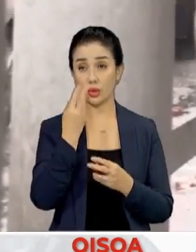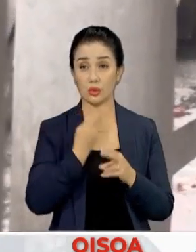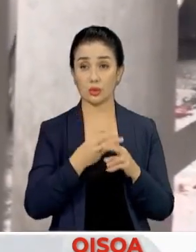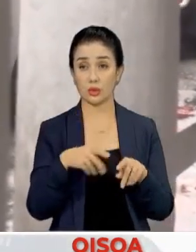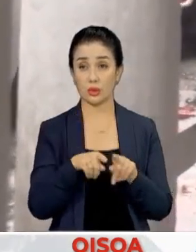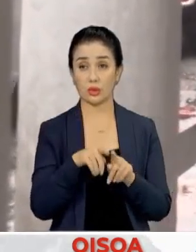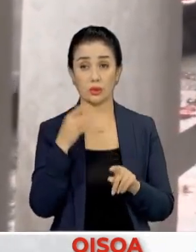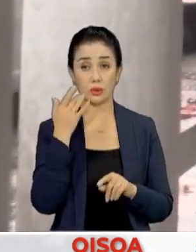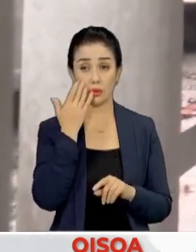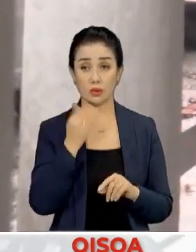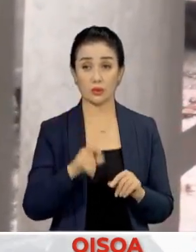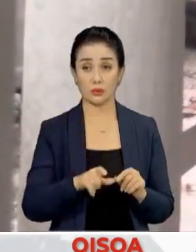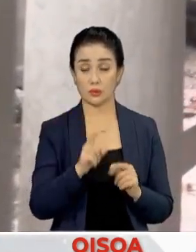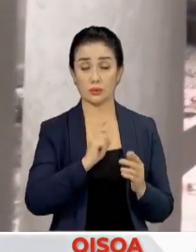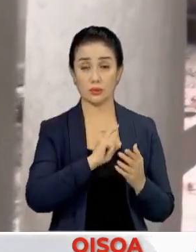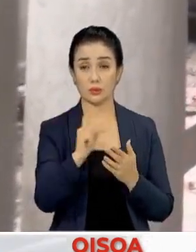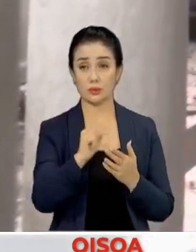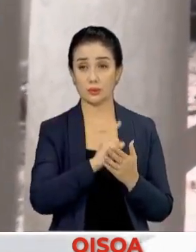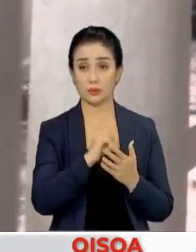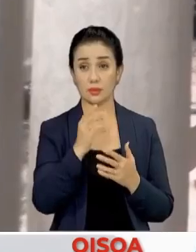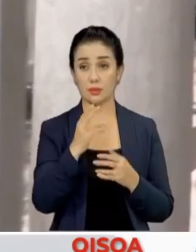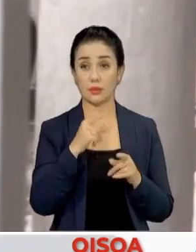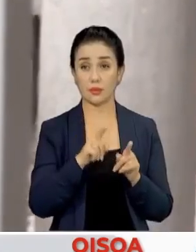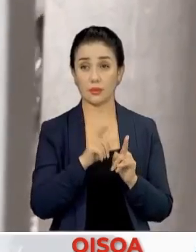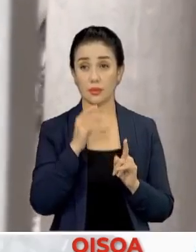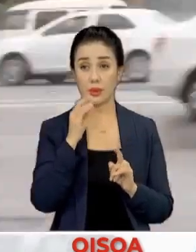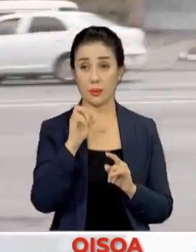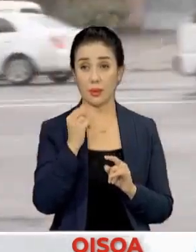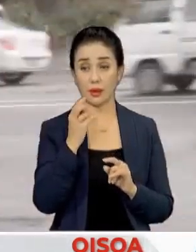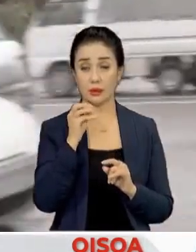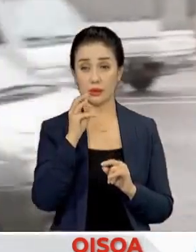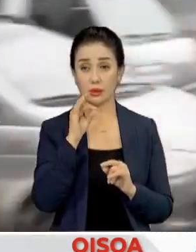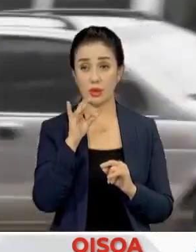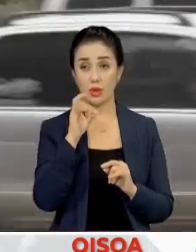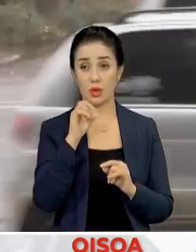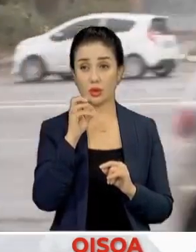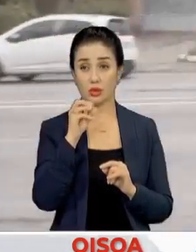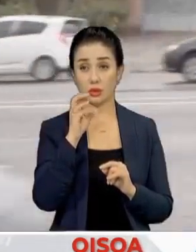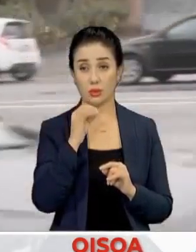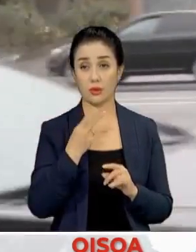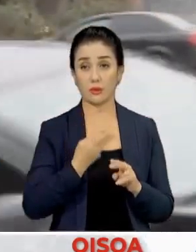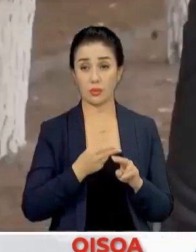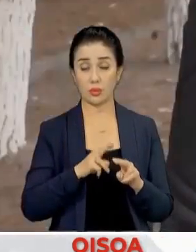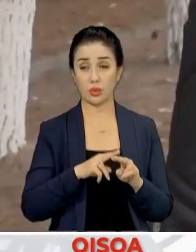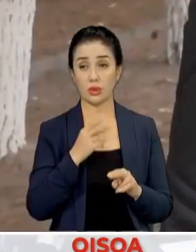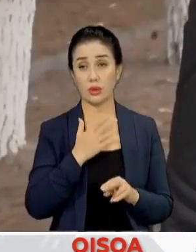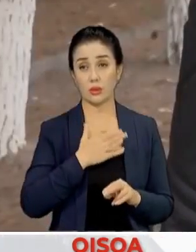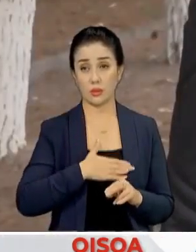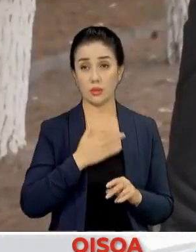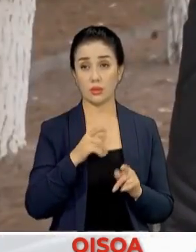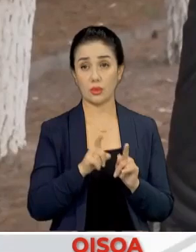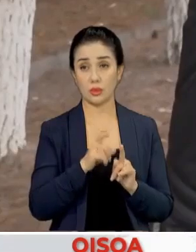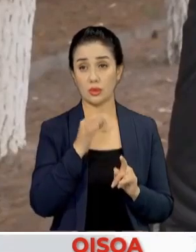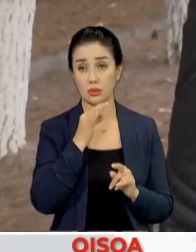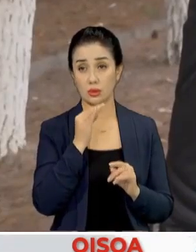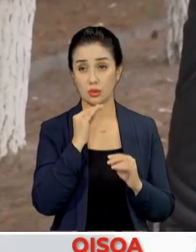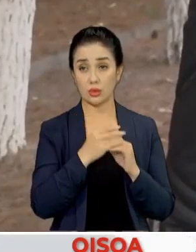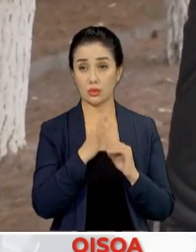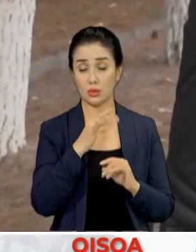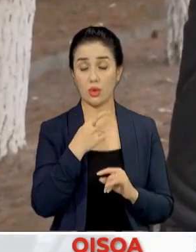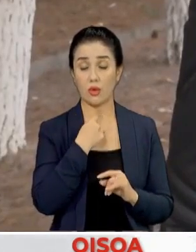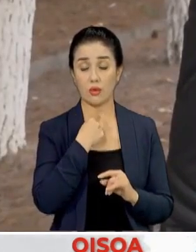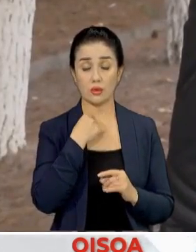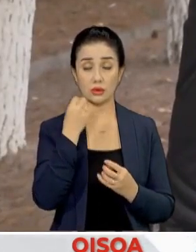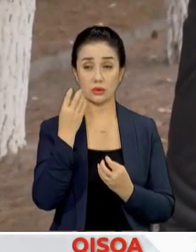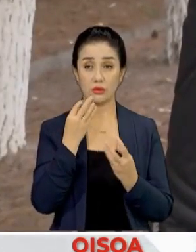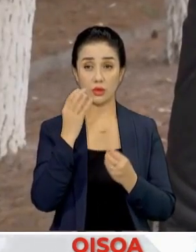Doimiy tarzda shu yo'ldan harakatlanadigan qahramonimiz Baxtiyor Hojiboyev bundan mamnun ekanligini yashirmadi. Shu ovozli svetoforni